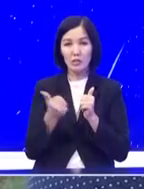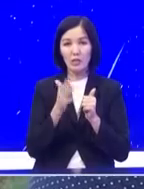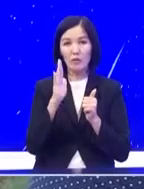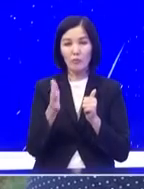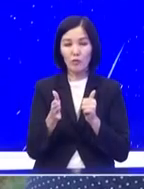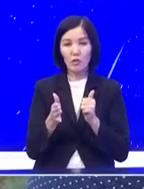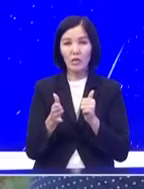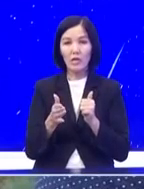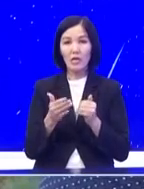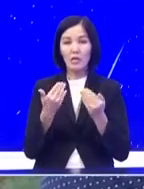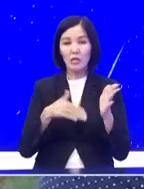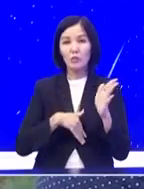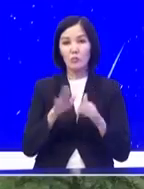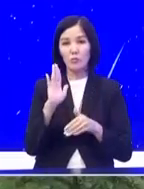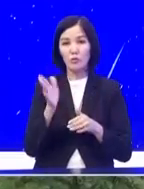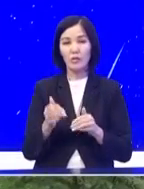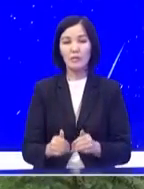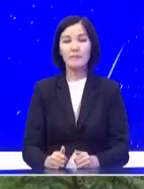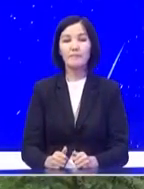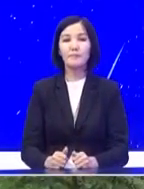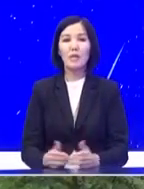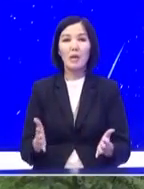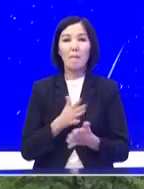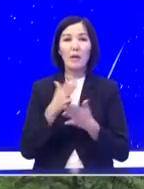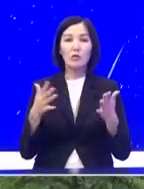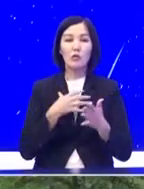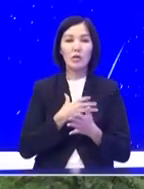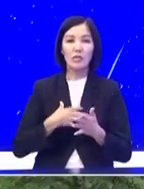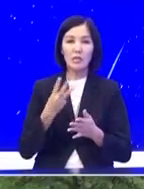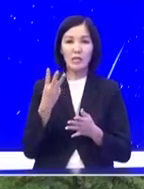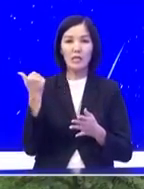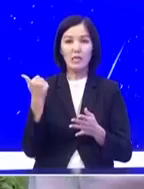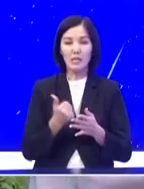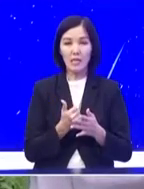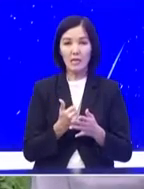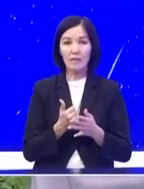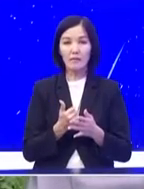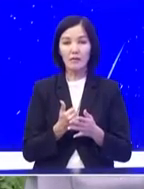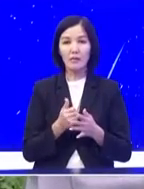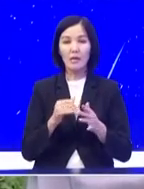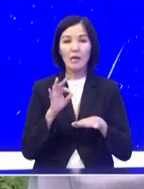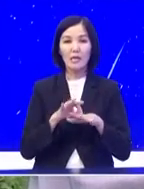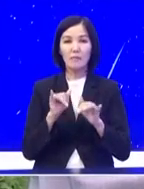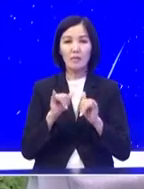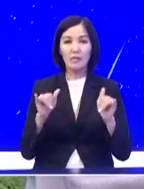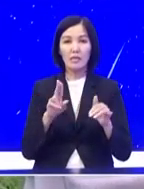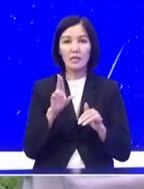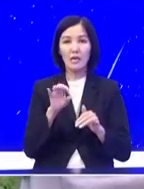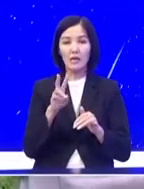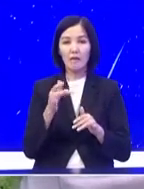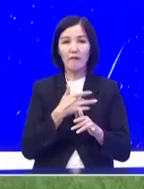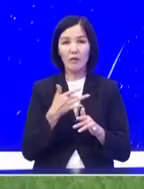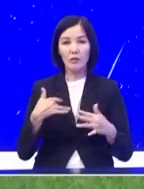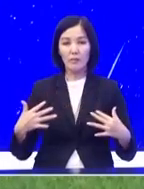июля сейчас значительно улучшилось. Большой ажиотаж, который держался 3 недели, был на фоне распространения пневмонии и коронавируса. Люди